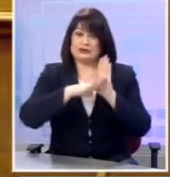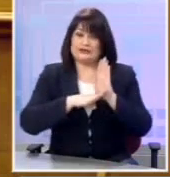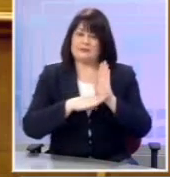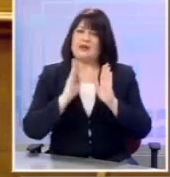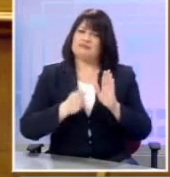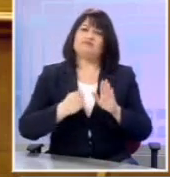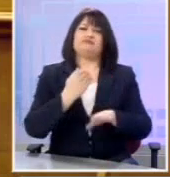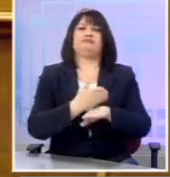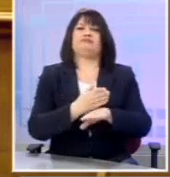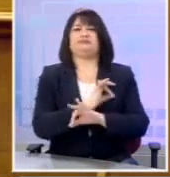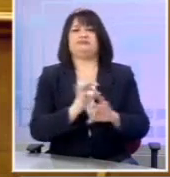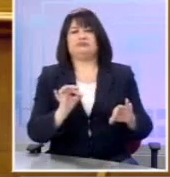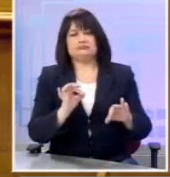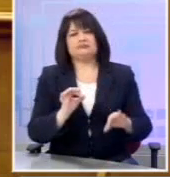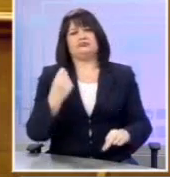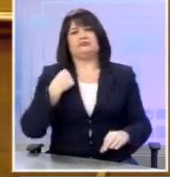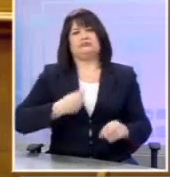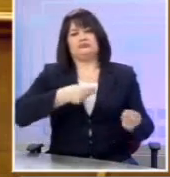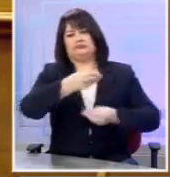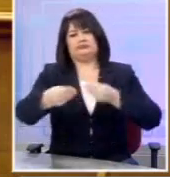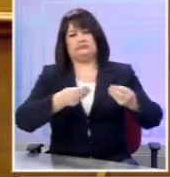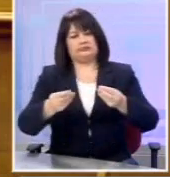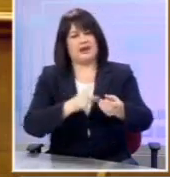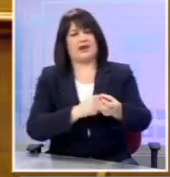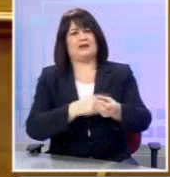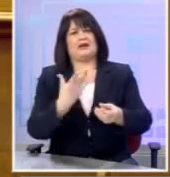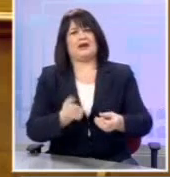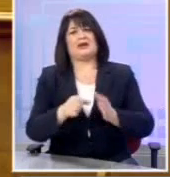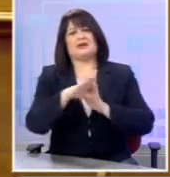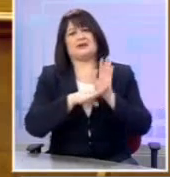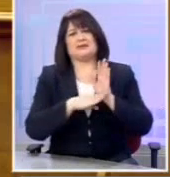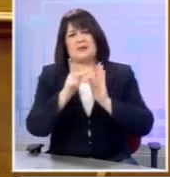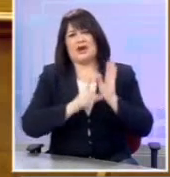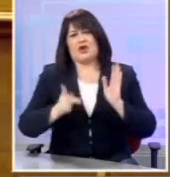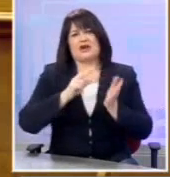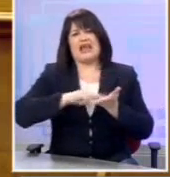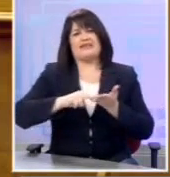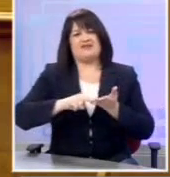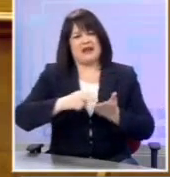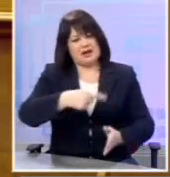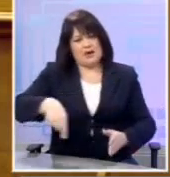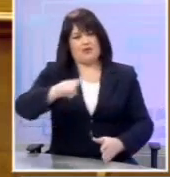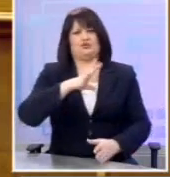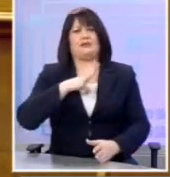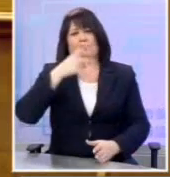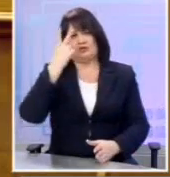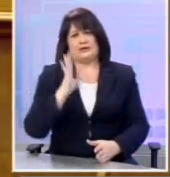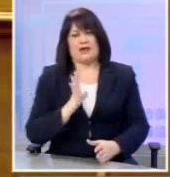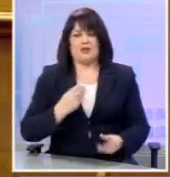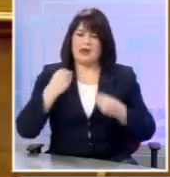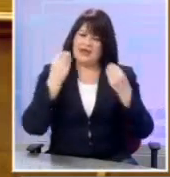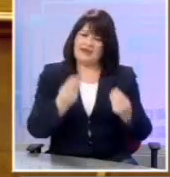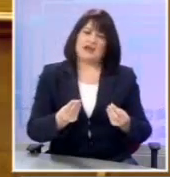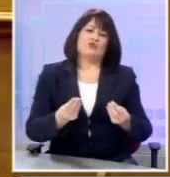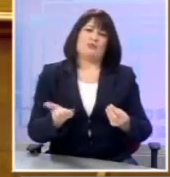εξασφαλίζουμε το δημόσιο και αναδιανεμητικό χαρακτήρα του συστήματος κοινωνικής ασφάλισης, παρέχοντας ταυτόχρονα κίνητρα ασφάλισης